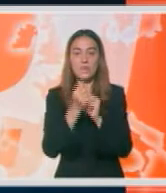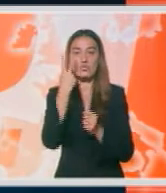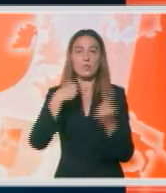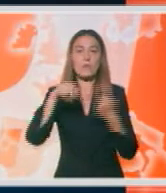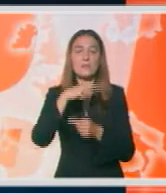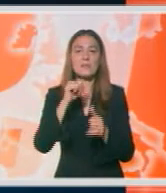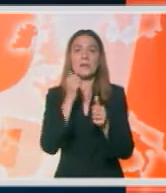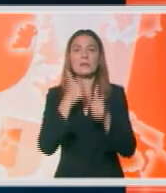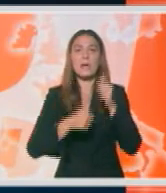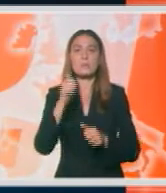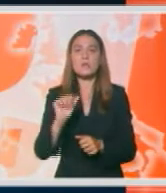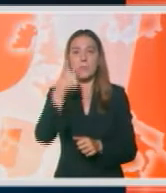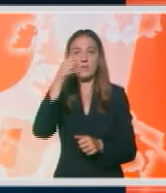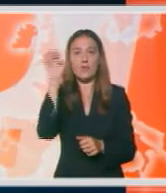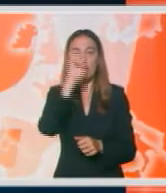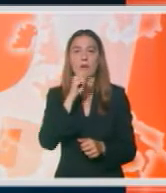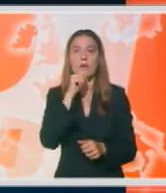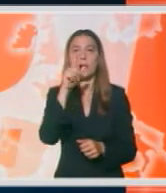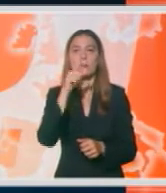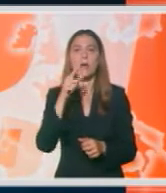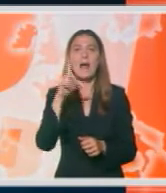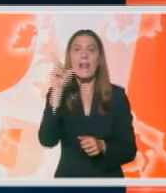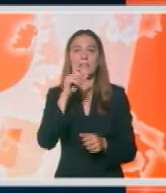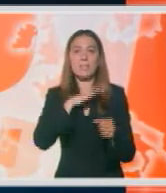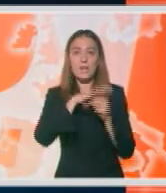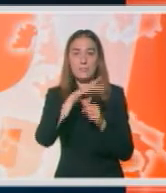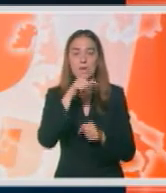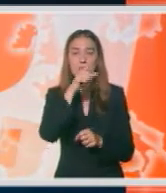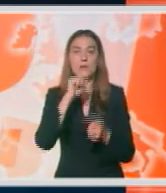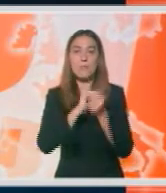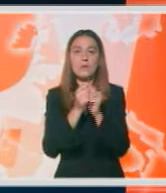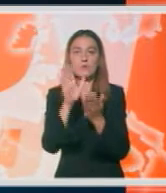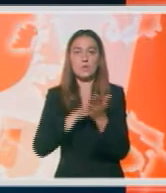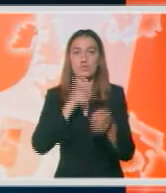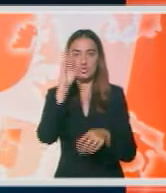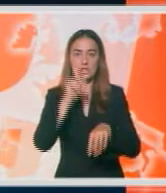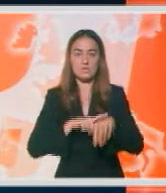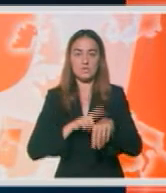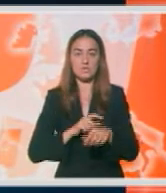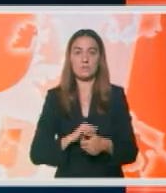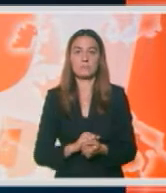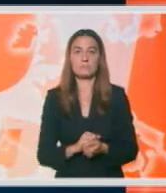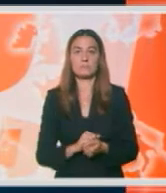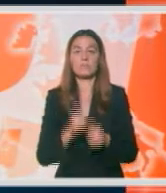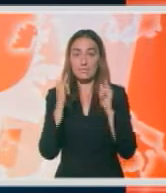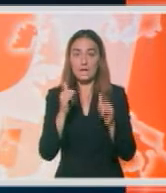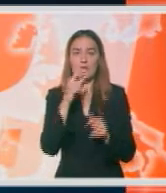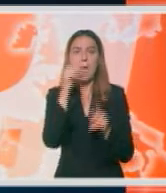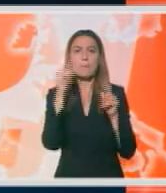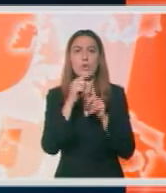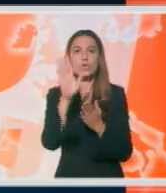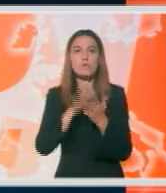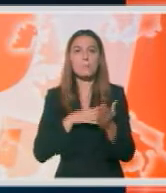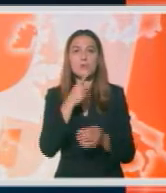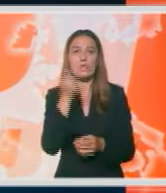faze takmičenja na prvenstvu Evrope u Letoniji. Protivnik je Litvanija, a meč počinje u 14 časova. Danas u Portorožu